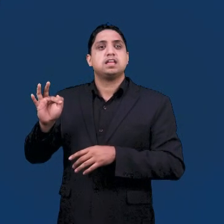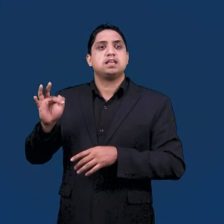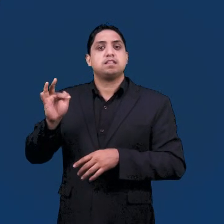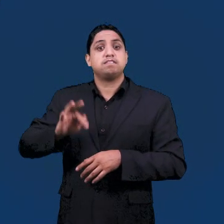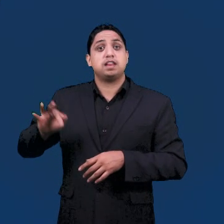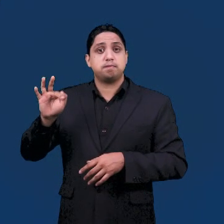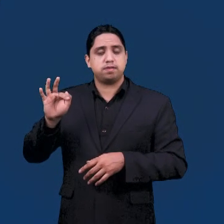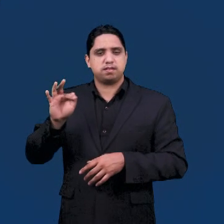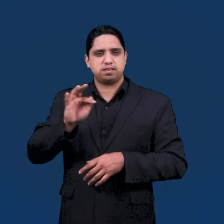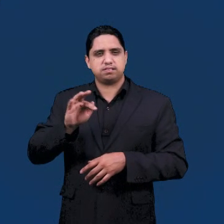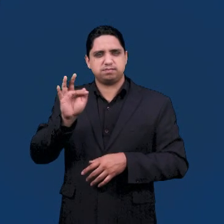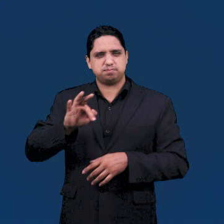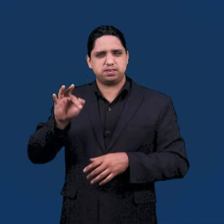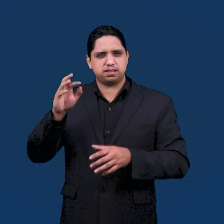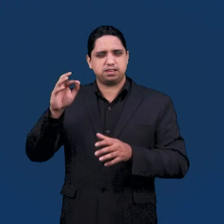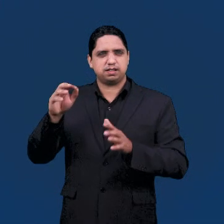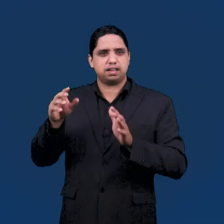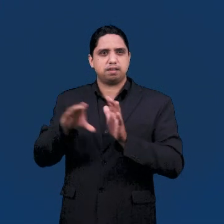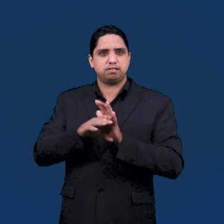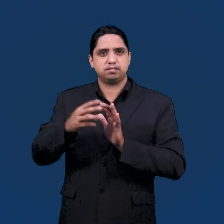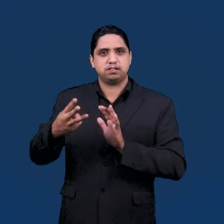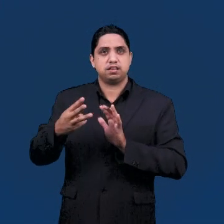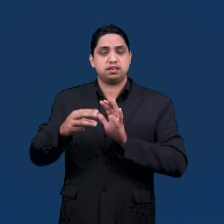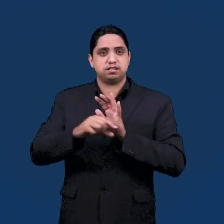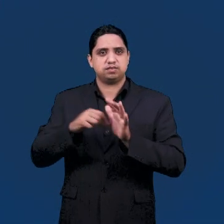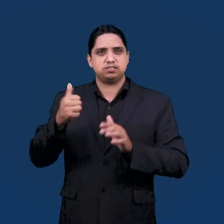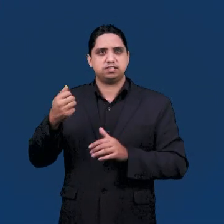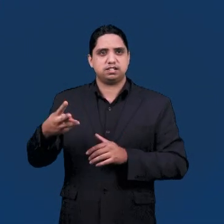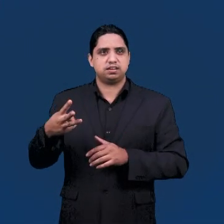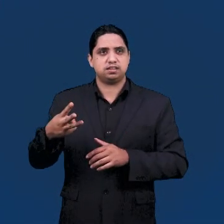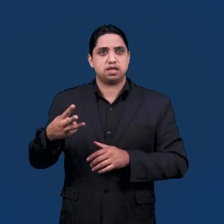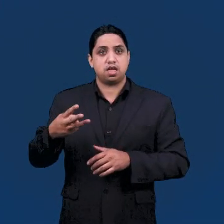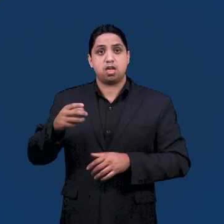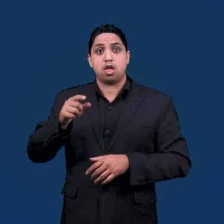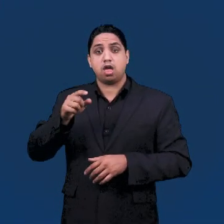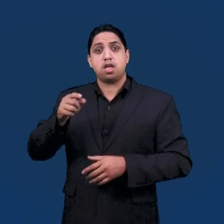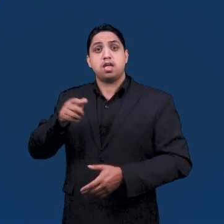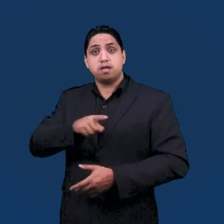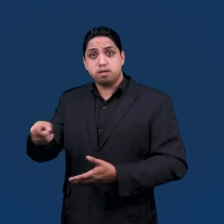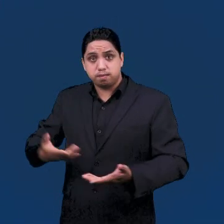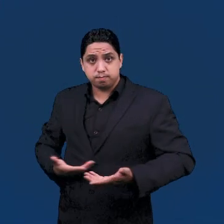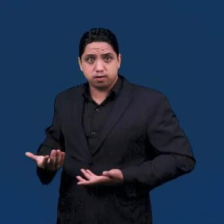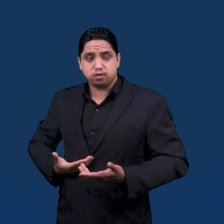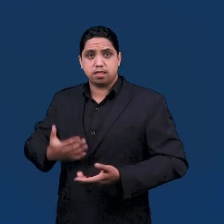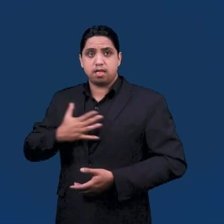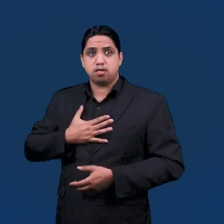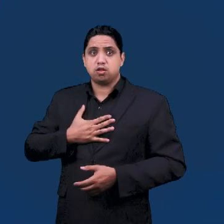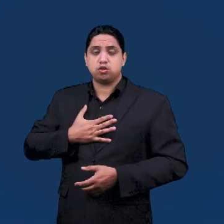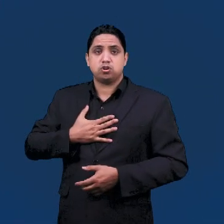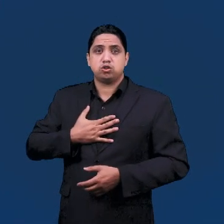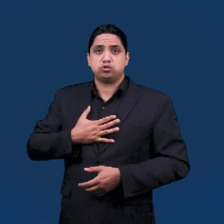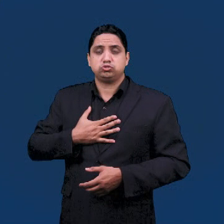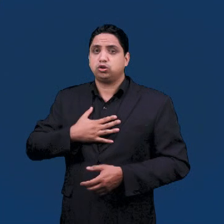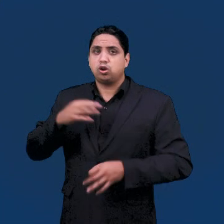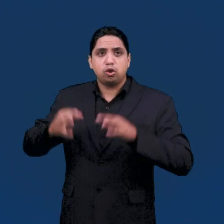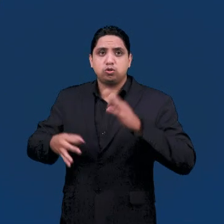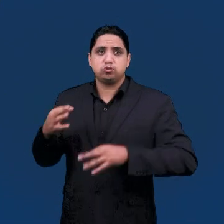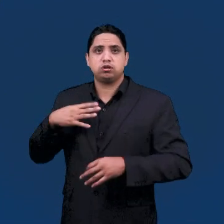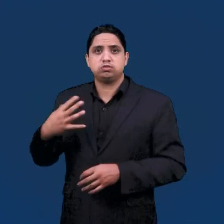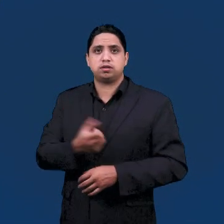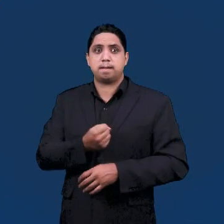не почитаю себя достигшим, а только забывая заднее